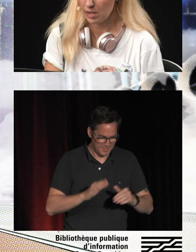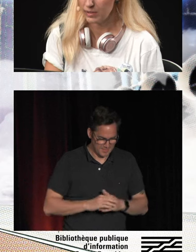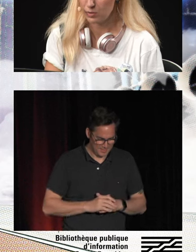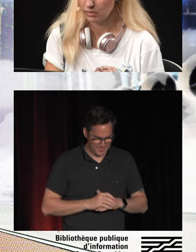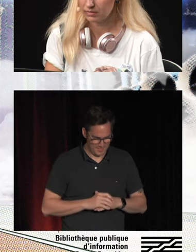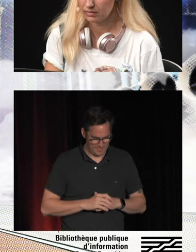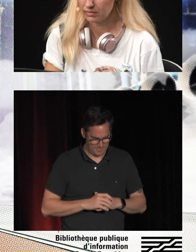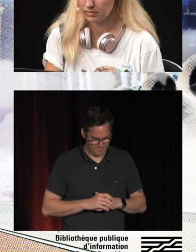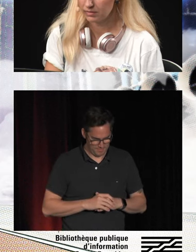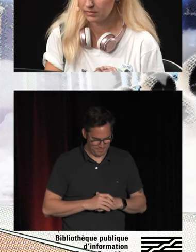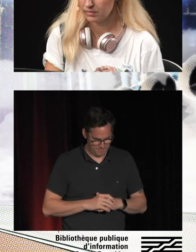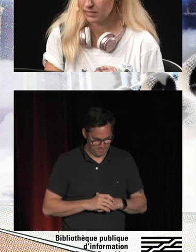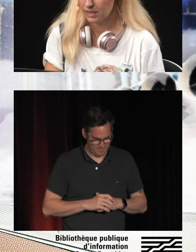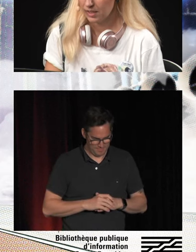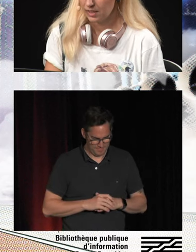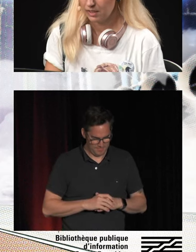Je serai pas désolé.